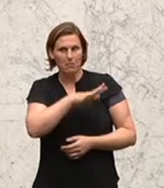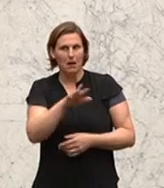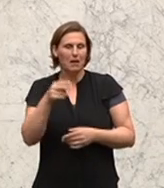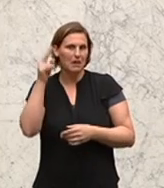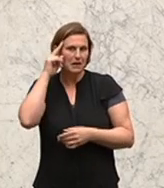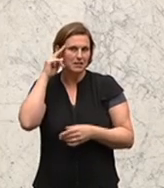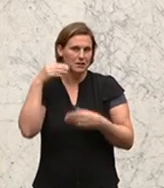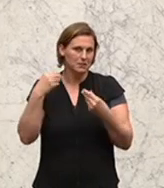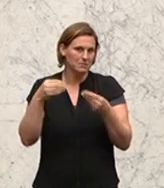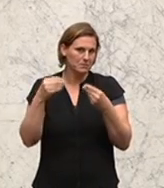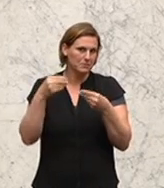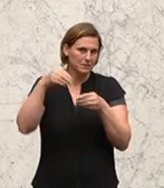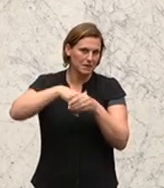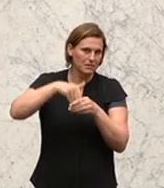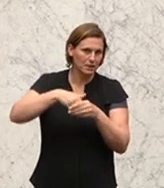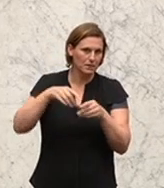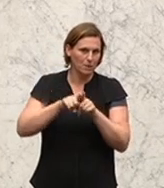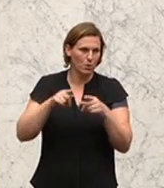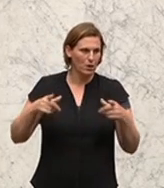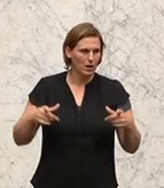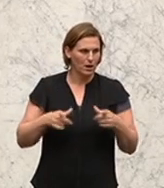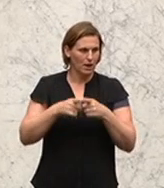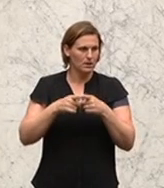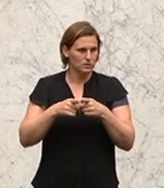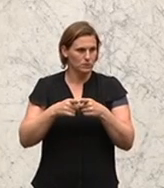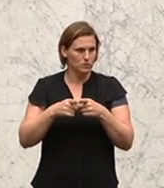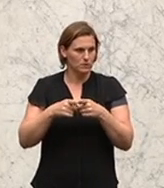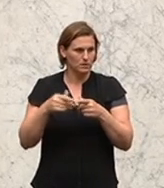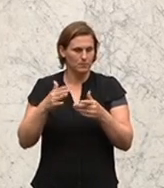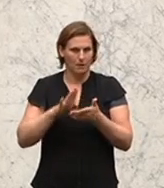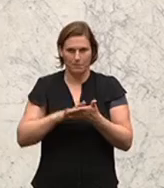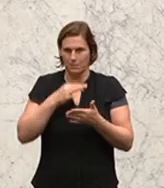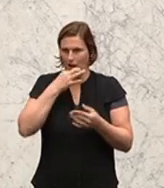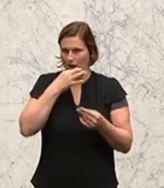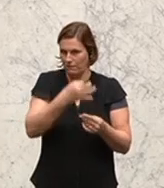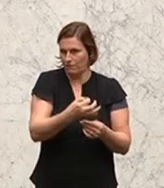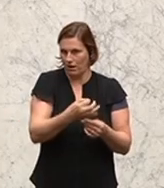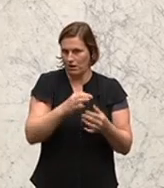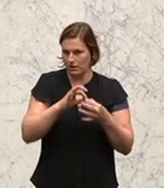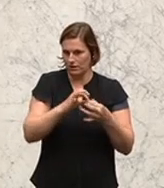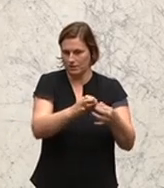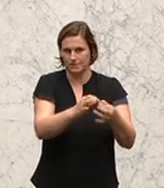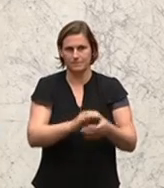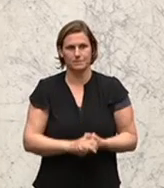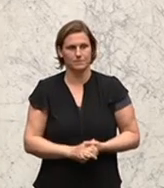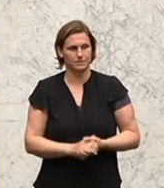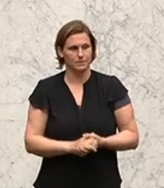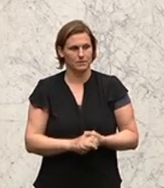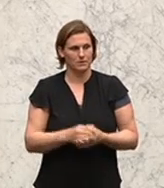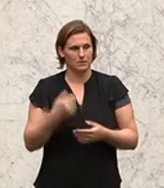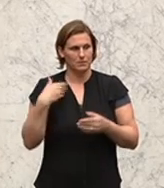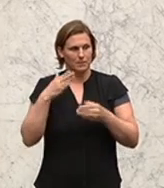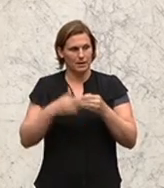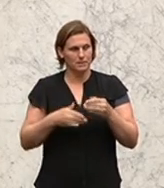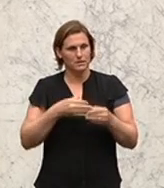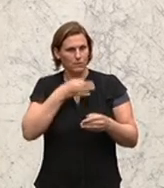kennen, aber vor allem auch die Leistungen, und ich bleibe jetzt einmal bei der Anfrage. Ja. Und die letzten Worte des